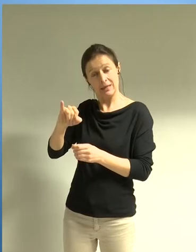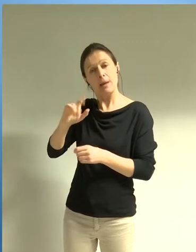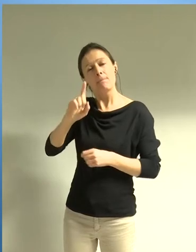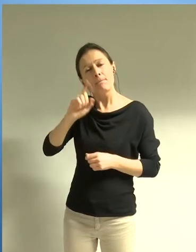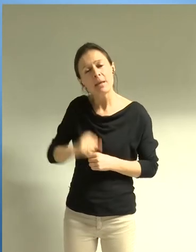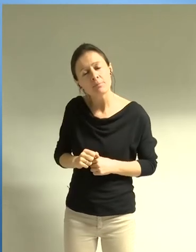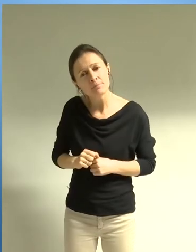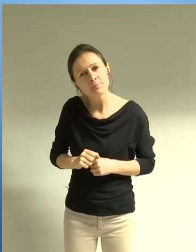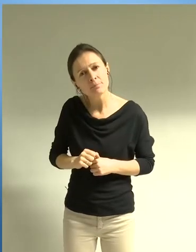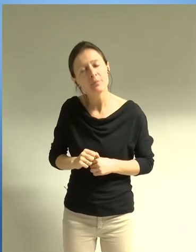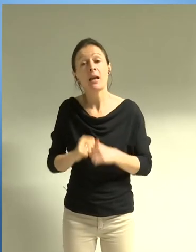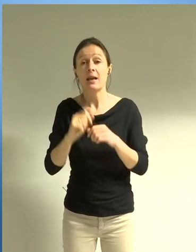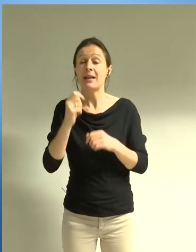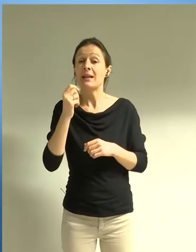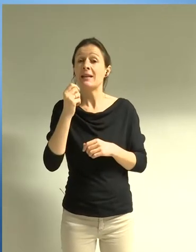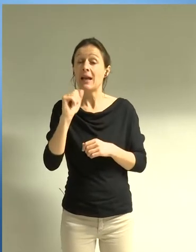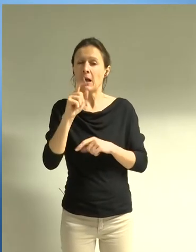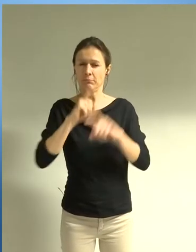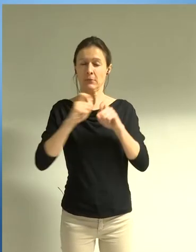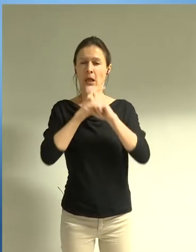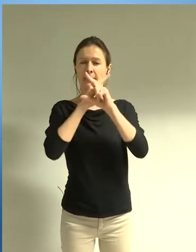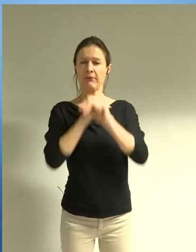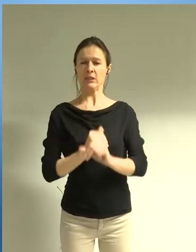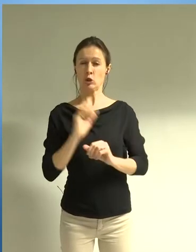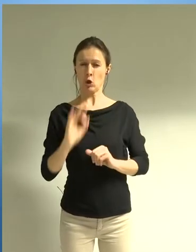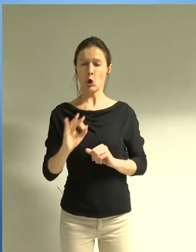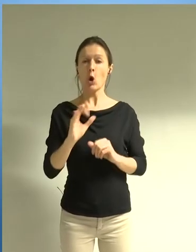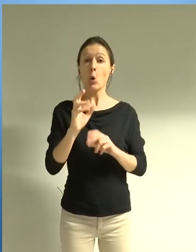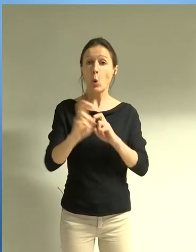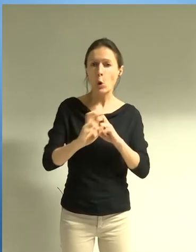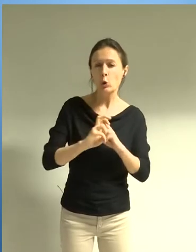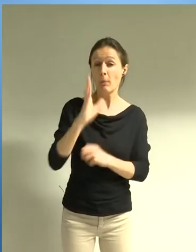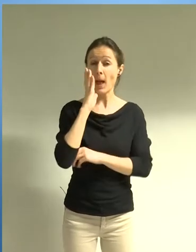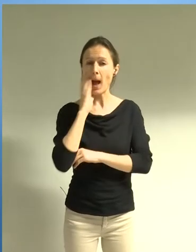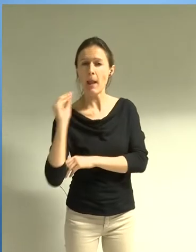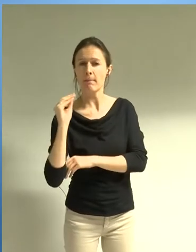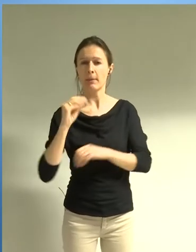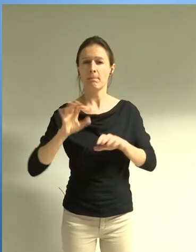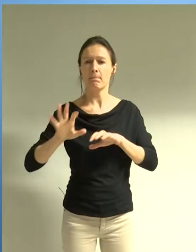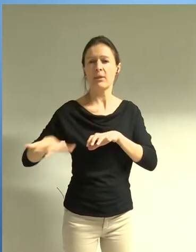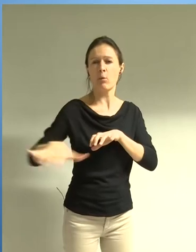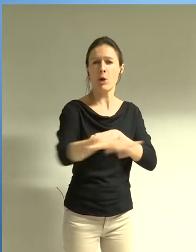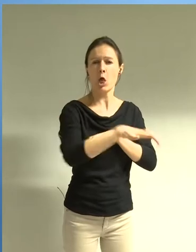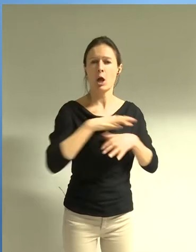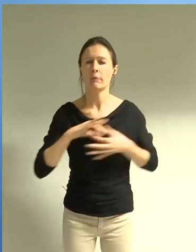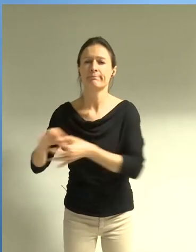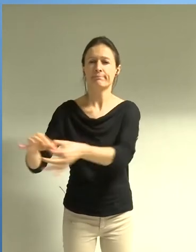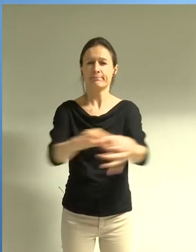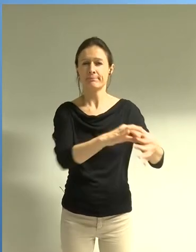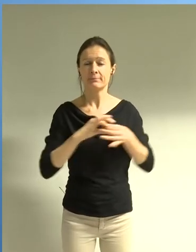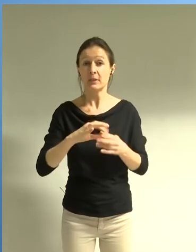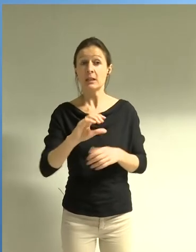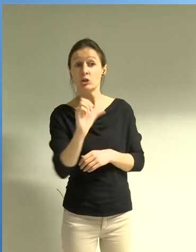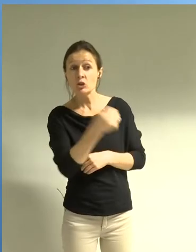prenez la définition de grenoble alpes métropole chaque conseil citoyen politique de la ville est